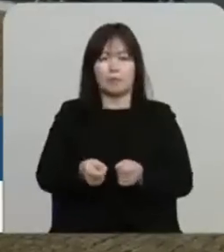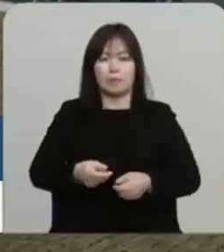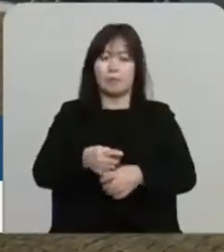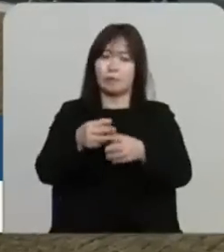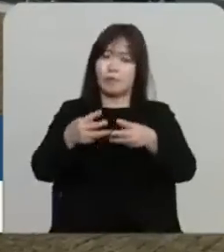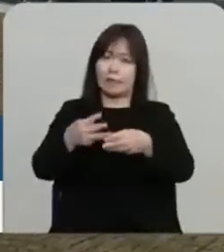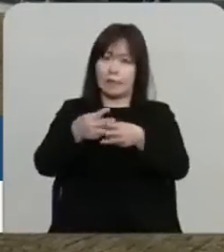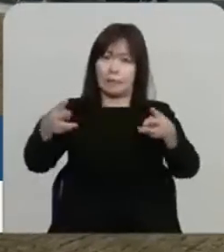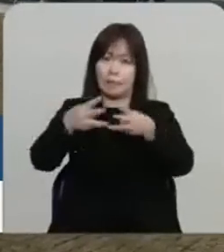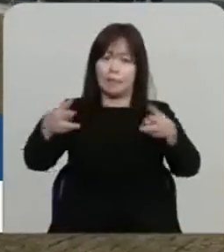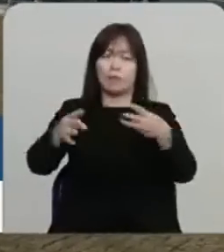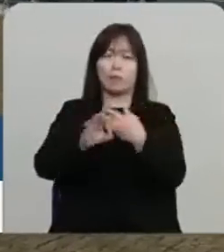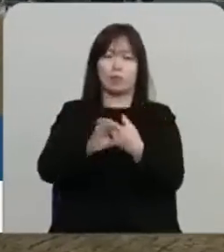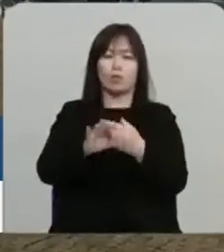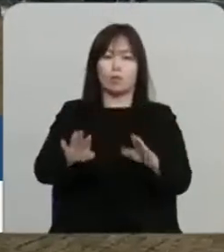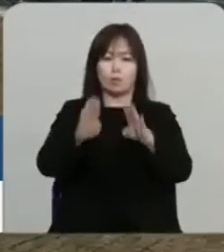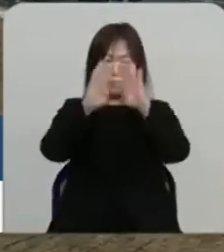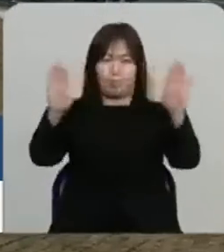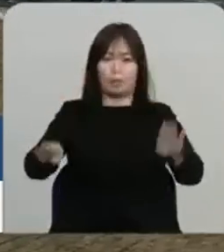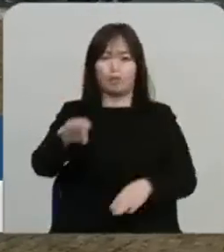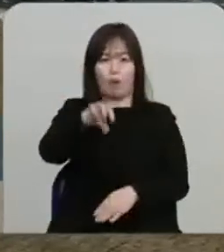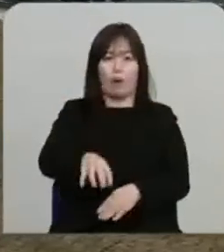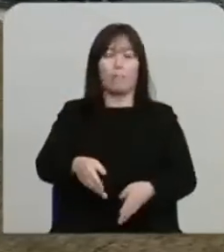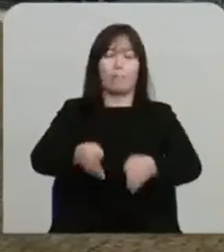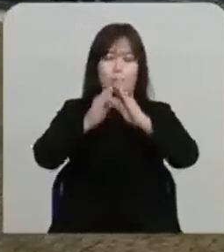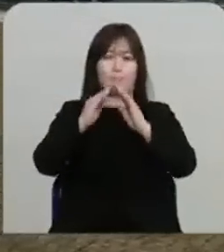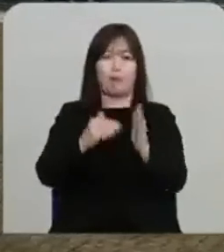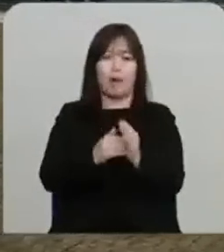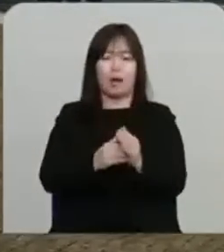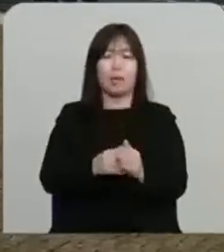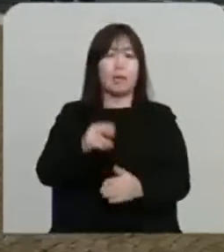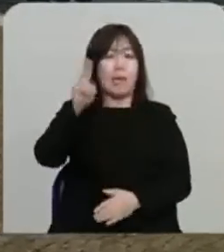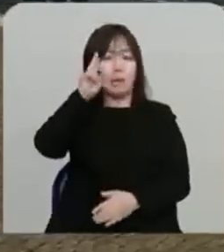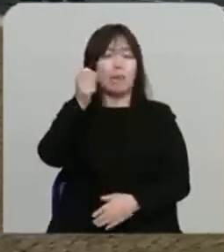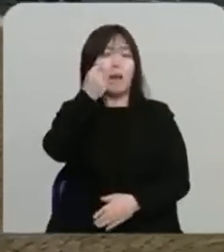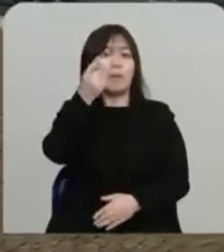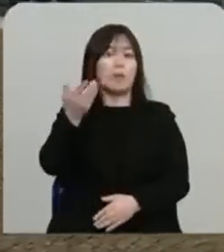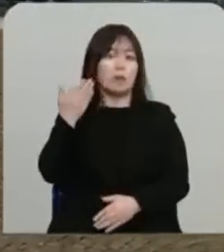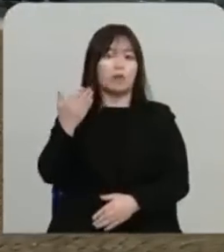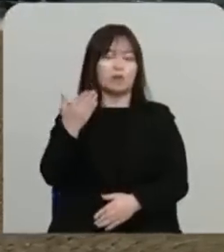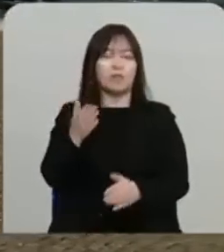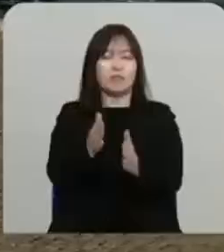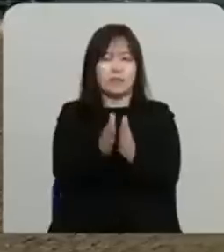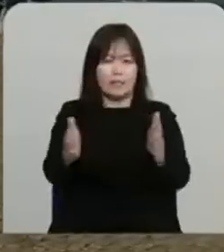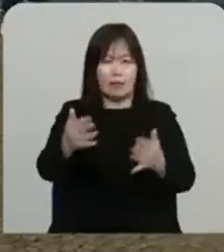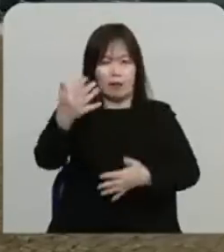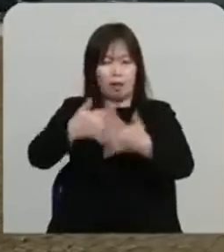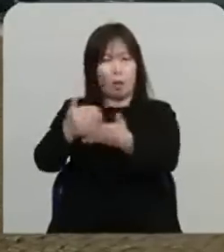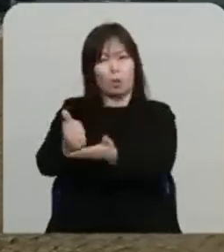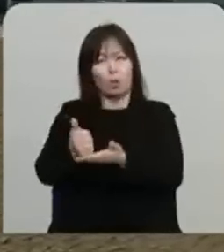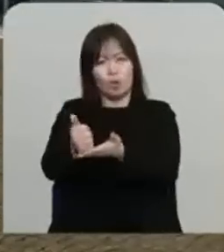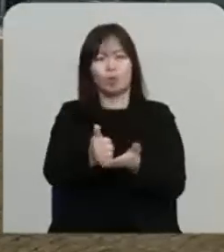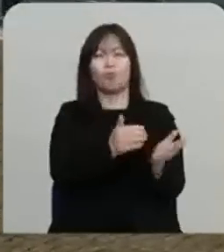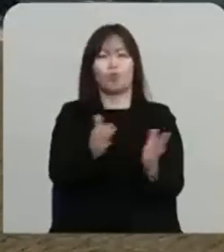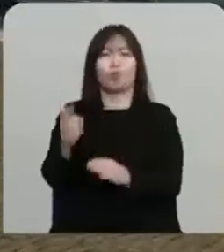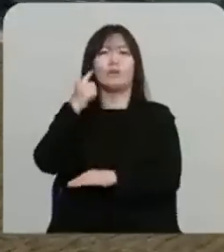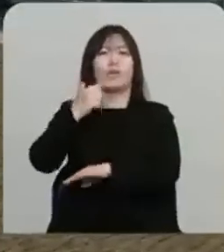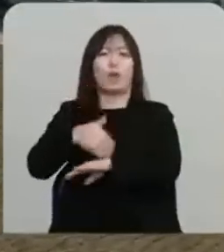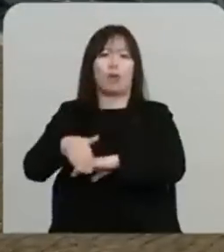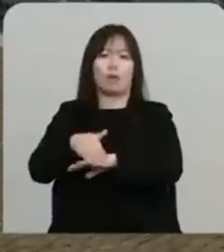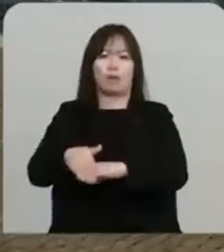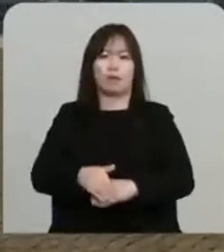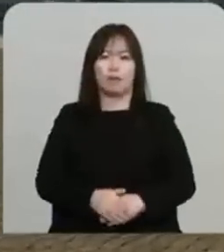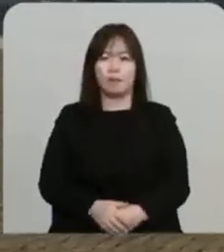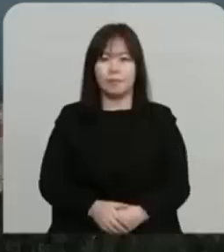규모의 새만금 간척 박물관이 세워졌습니다. 잼버리 한 달 전부터 문을 열고 본격적인 손님 맞이에 들어갈 예정입니다.